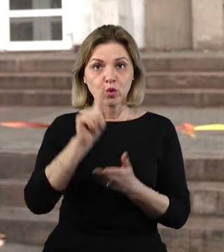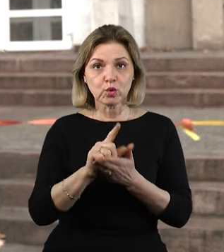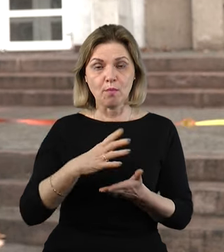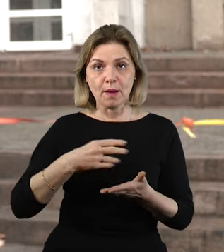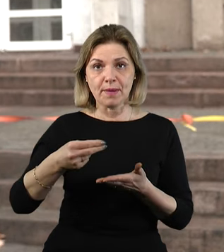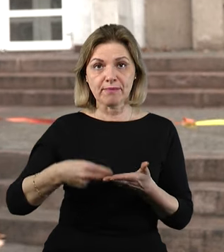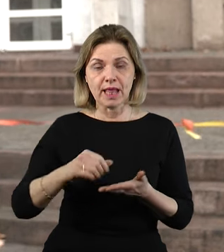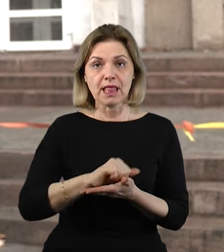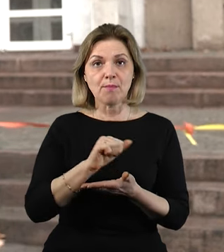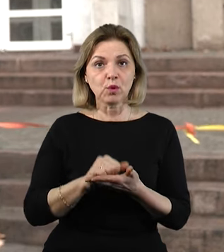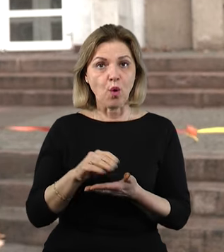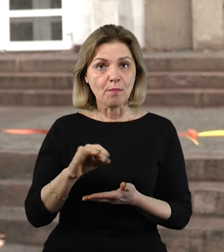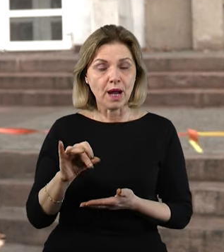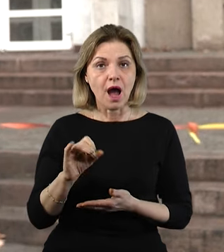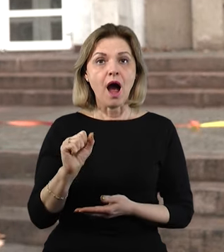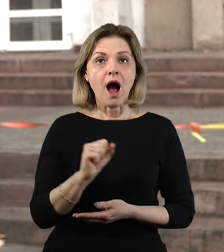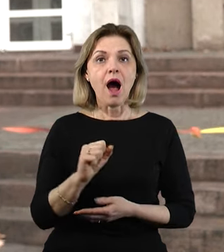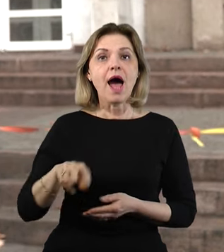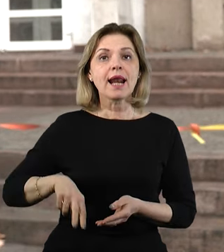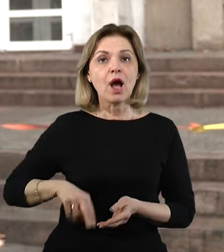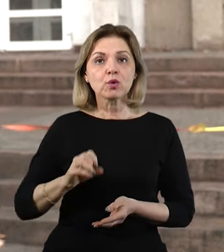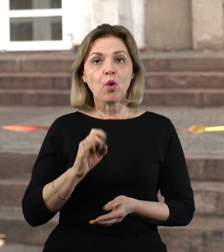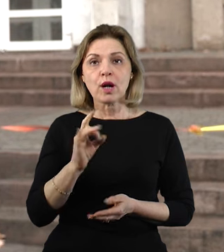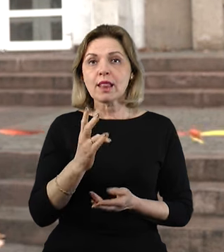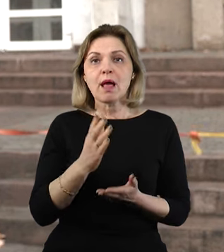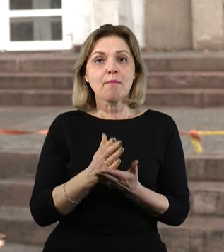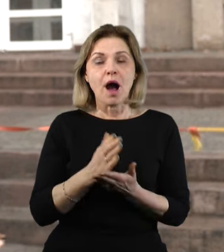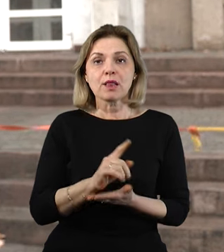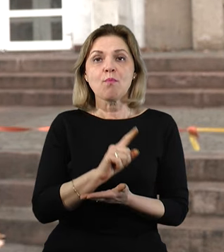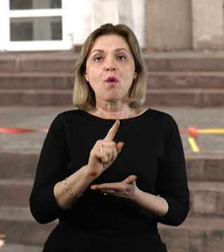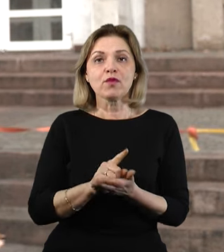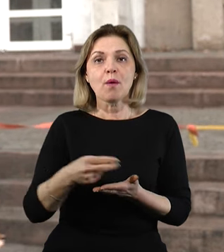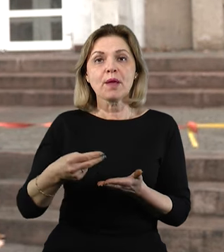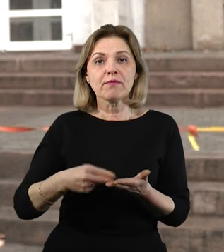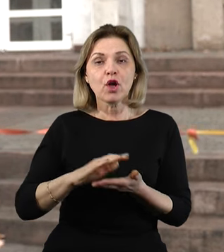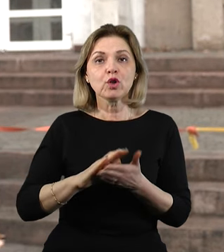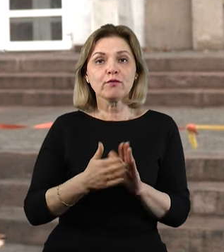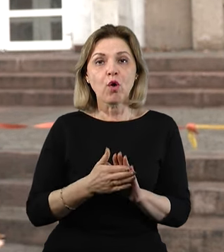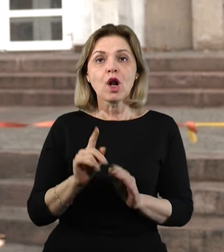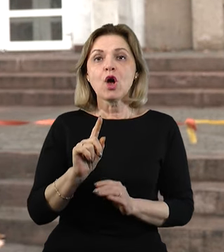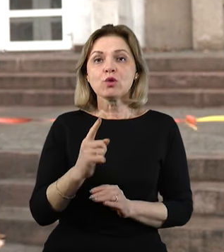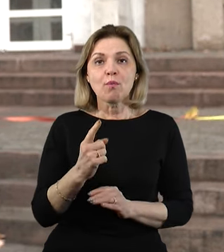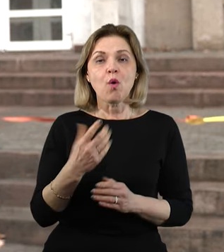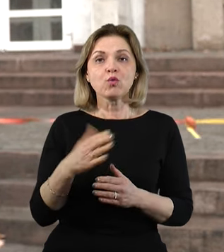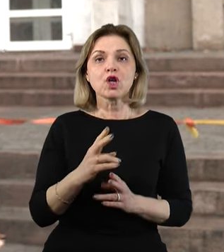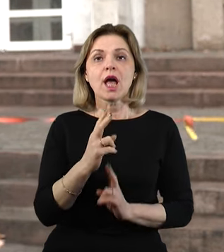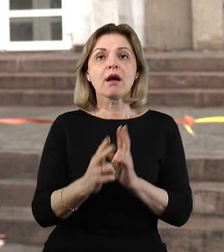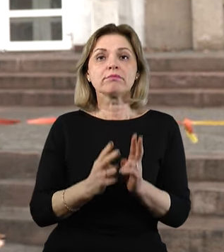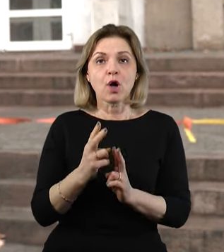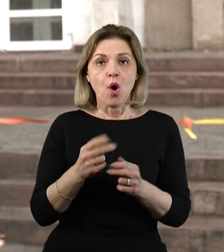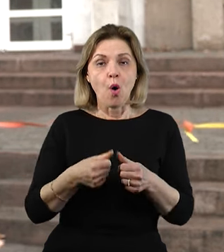підписані дипломи, але ректор Сухомлинки вже не має повноважень підписувати ці дипломи, так як утворена комісія з